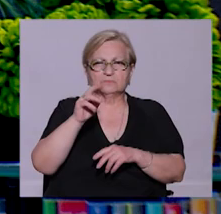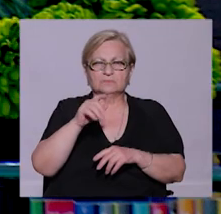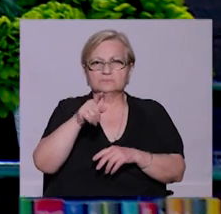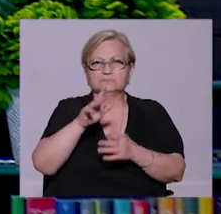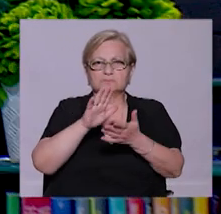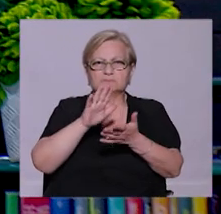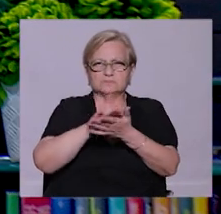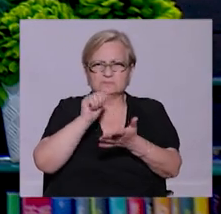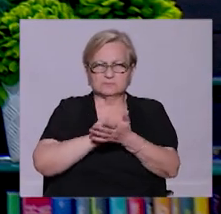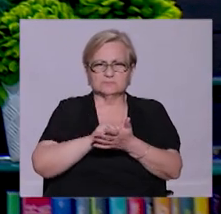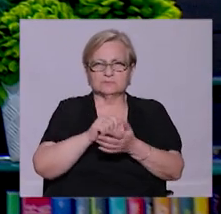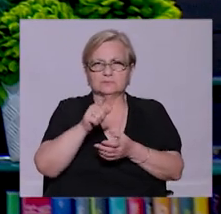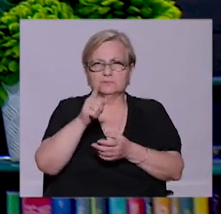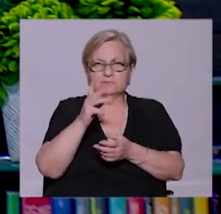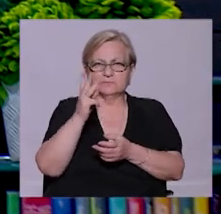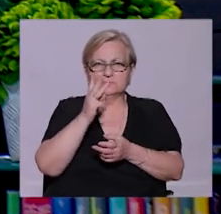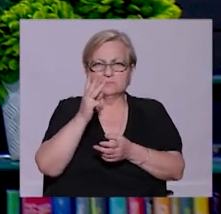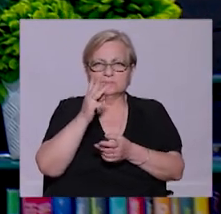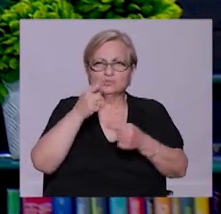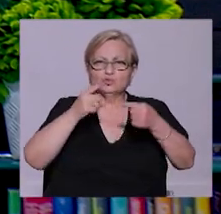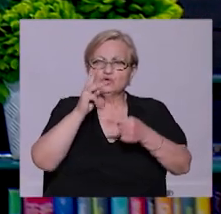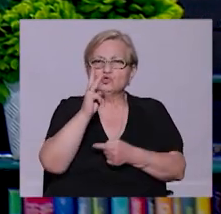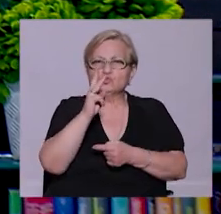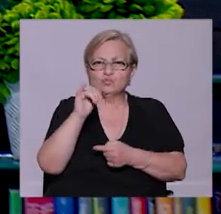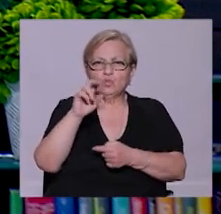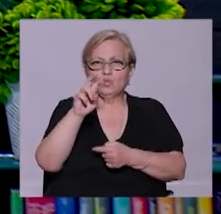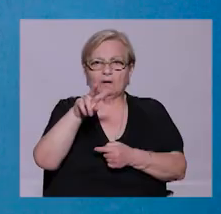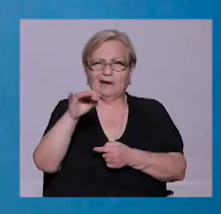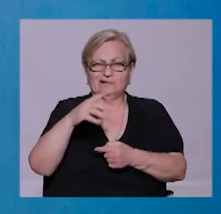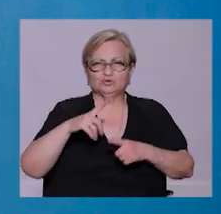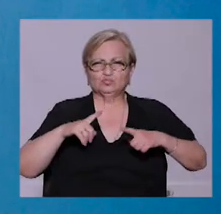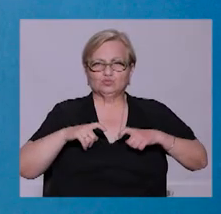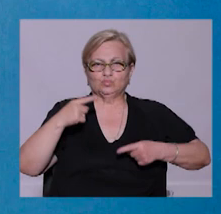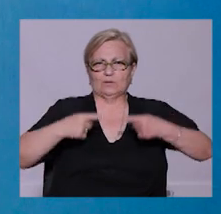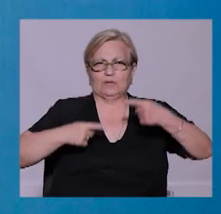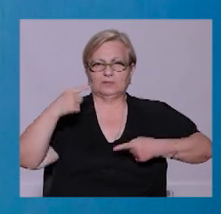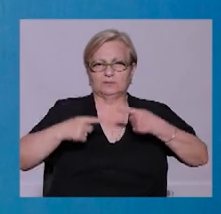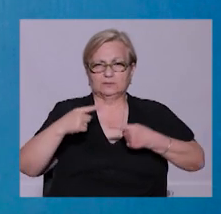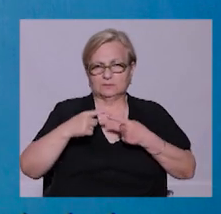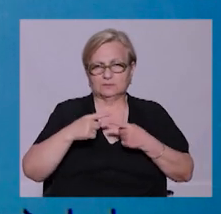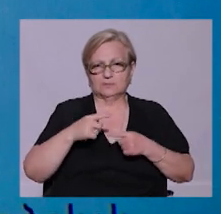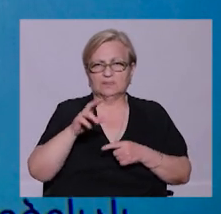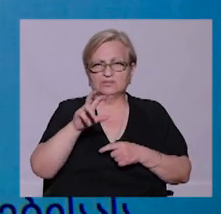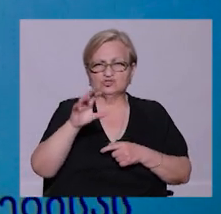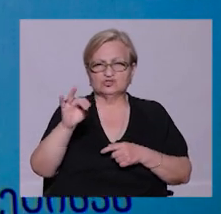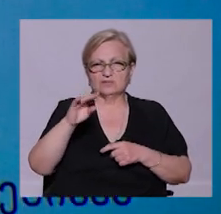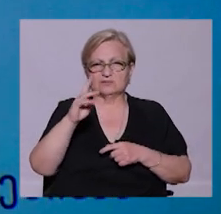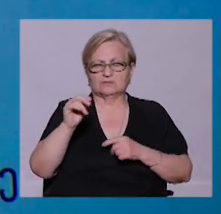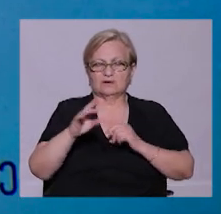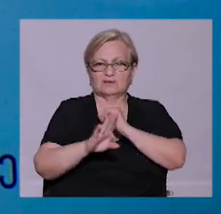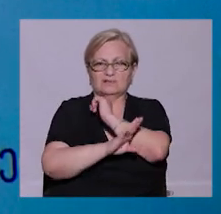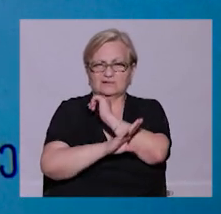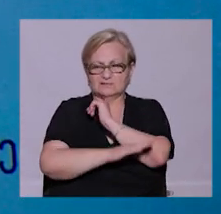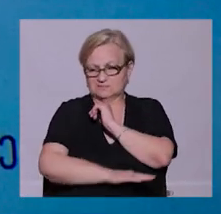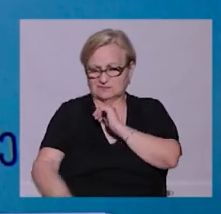დაუზიანა. შუღლი ამ შემთხვევაში ნიშნავს კამაც, თუმცა განიხილება როგორც შური და მტრობა. ჯირკი, ეს არის ხის